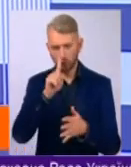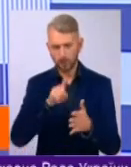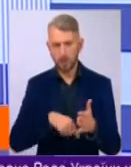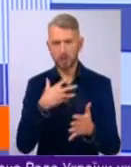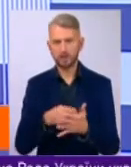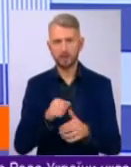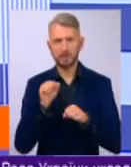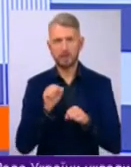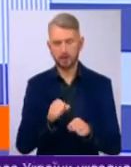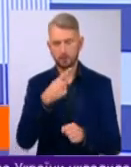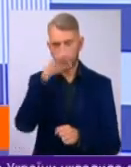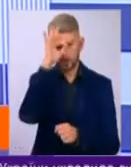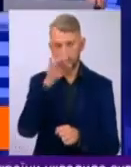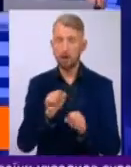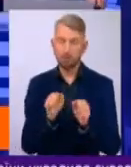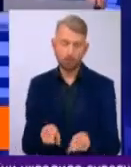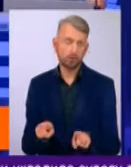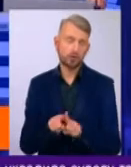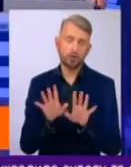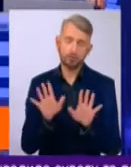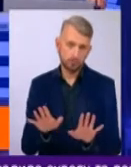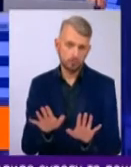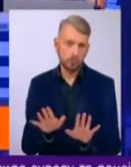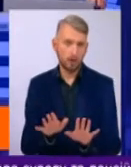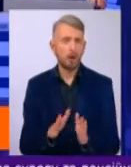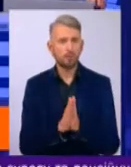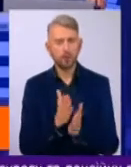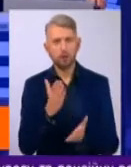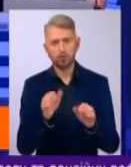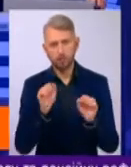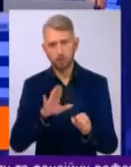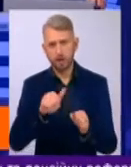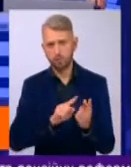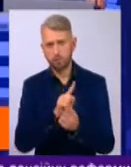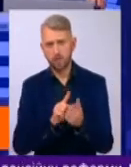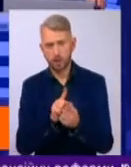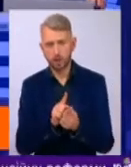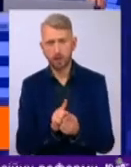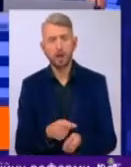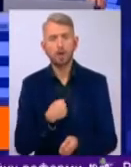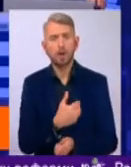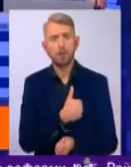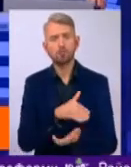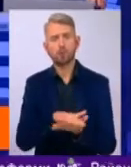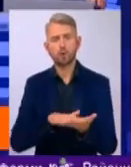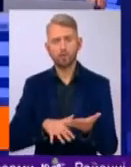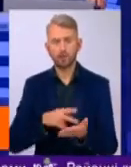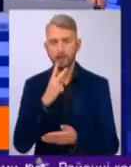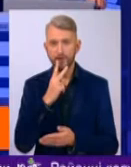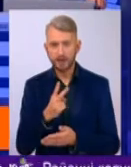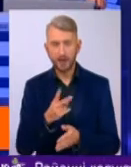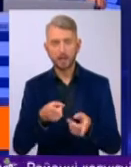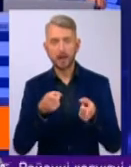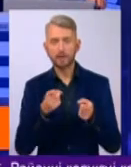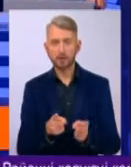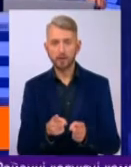свій захист поліції? Можна таким чином перерозуміти? Можна, так. Будь ласка, якщо можете, режисери, хай змінять. Значить, а я хотів би продовжити. Дивіться,